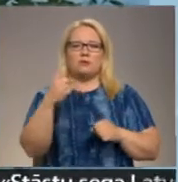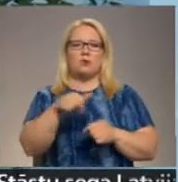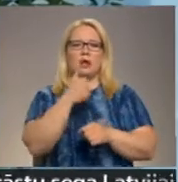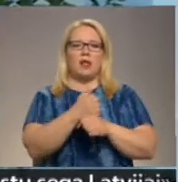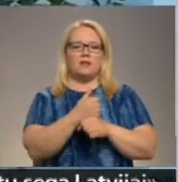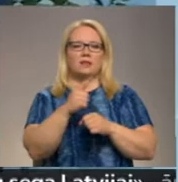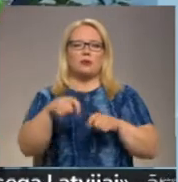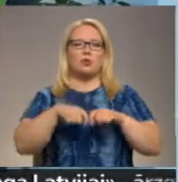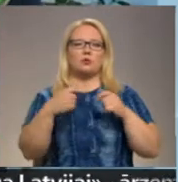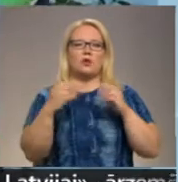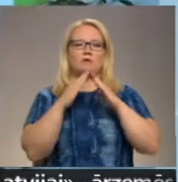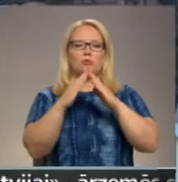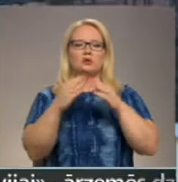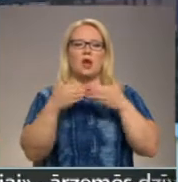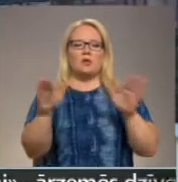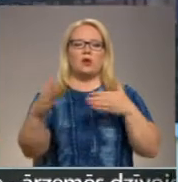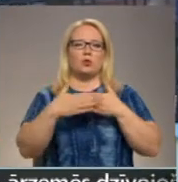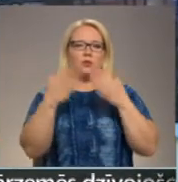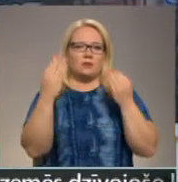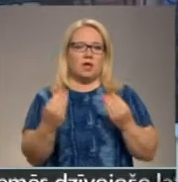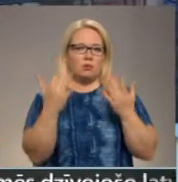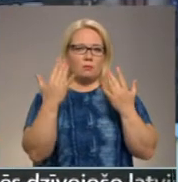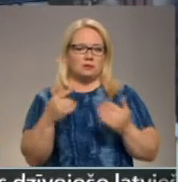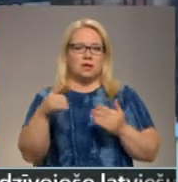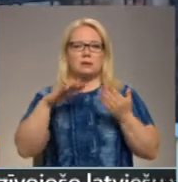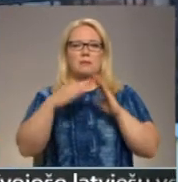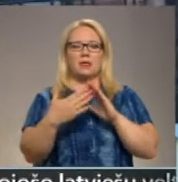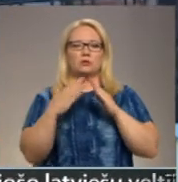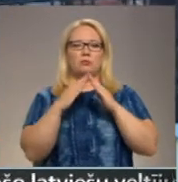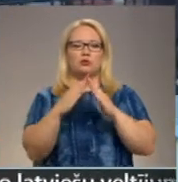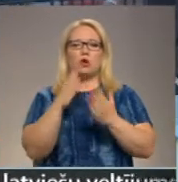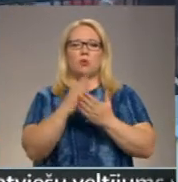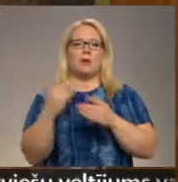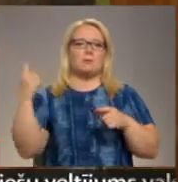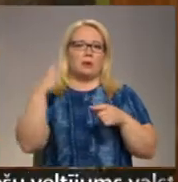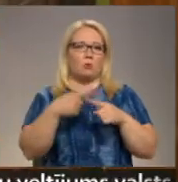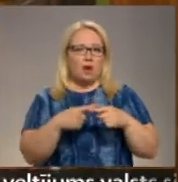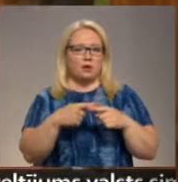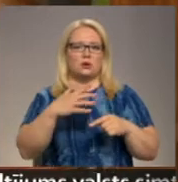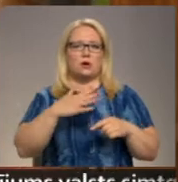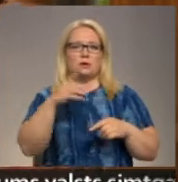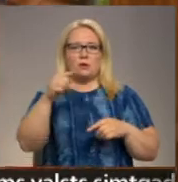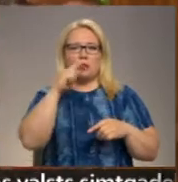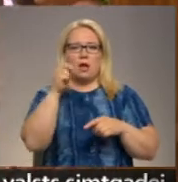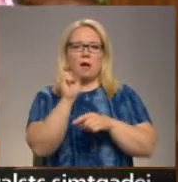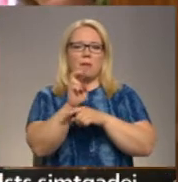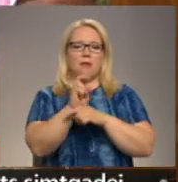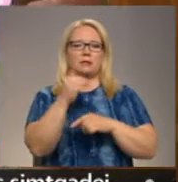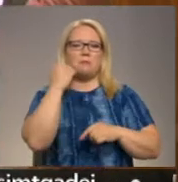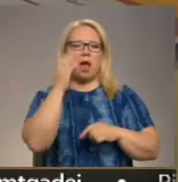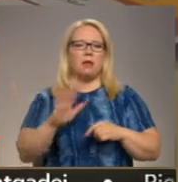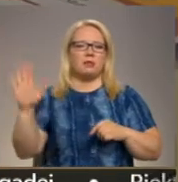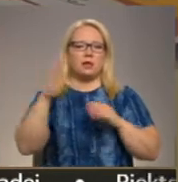Lūznavas muižas atvērto durju dienu pasākumiem. Tās Latvijas pilīs un muižās notiek pirmo reizi un ar saukli apmeklēsim Baltijas